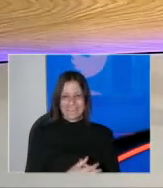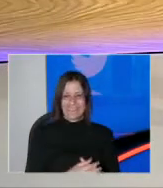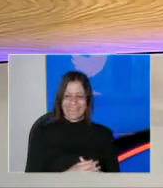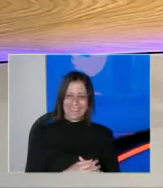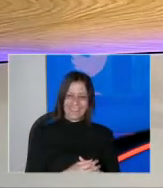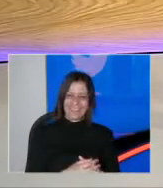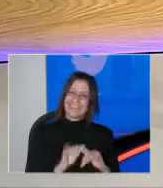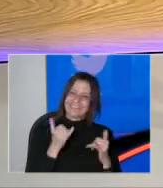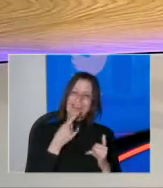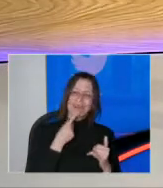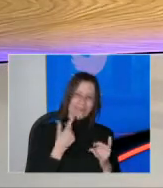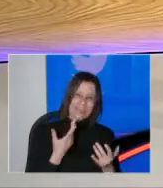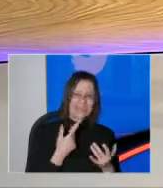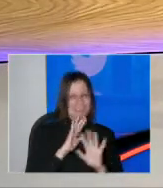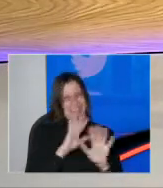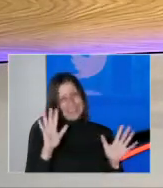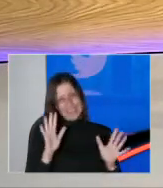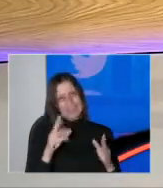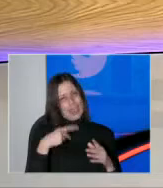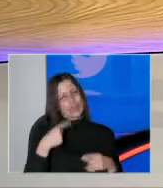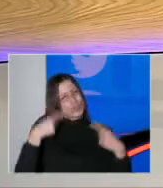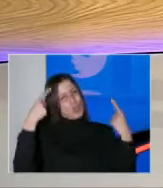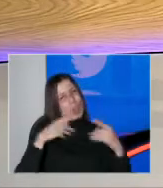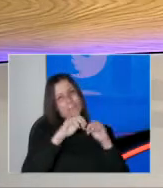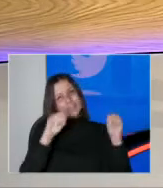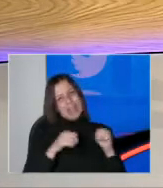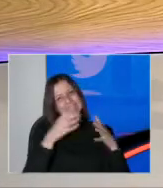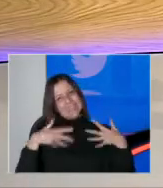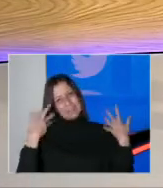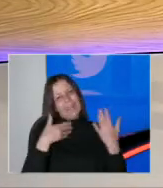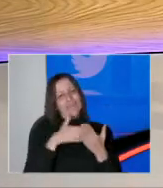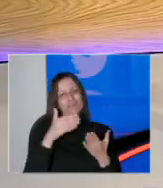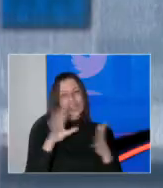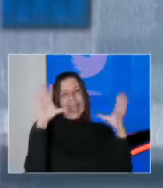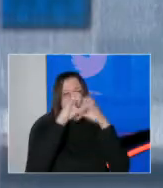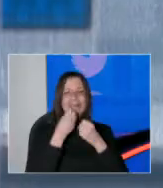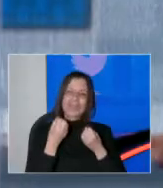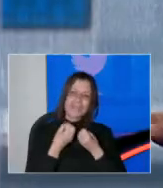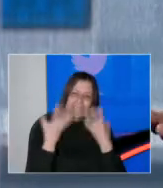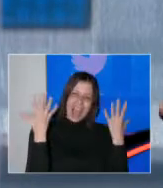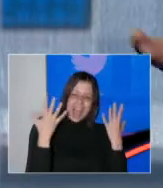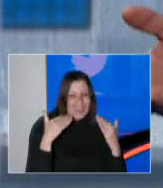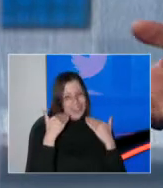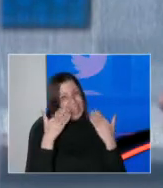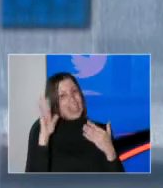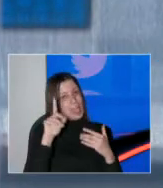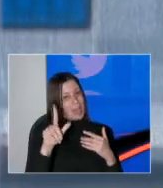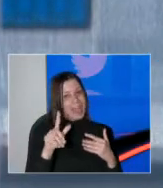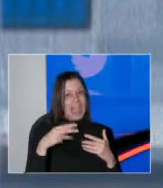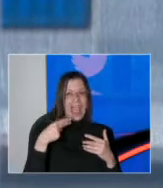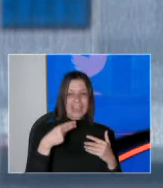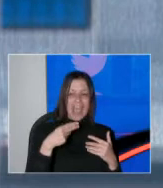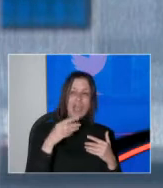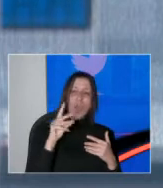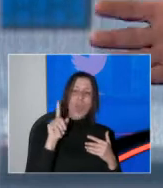יאללה, של חיים אותו. כן, חמוד, זהו, יובל, שיהיה יום משפחה שמח, והמשך ערב נפלא. תודה, גם לך, אדר לוריה, יום